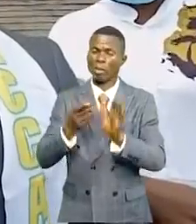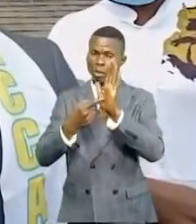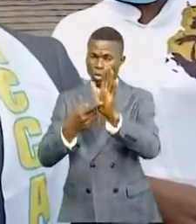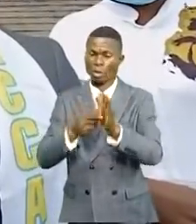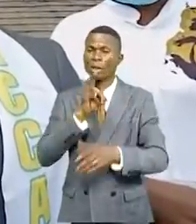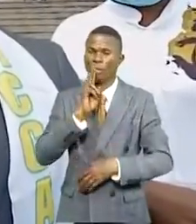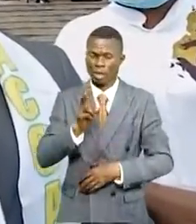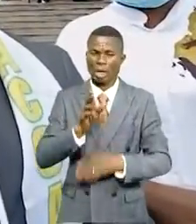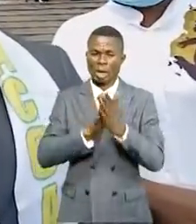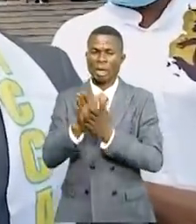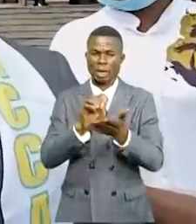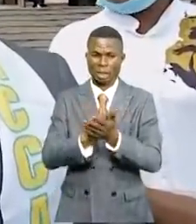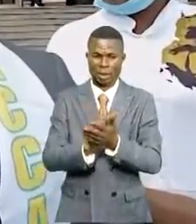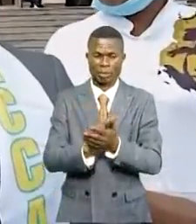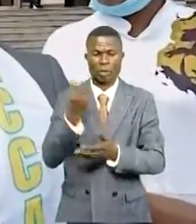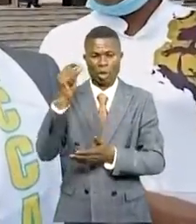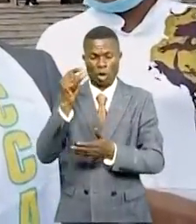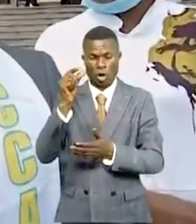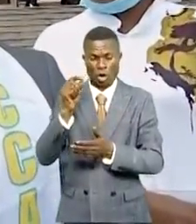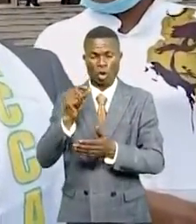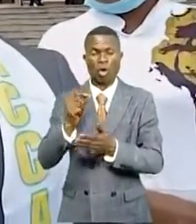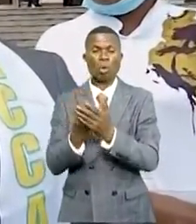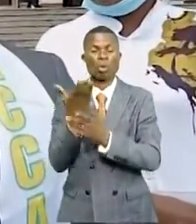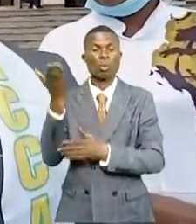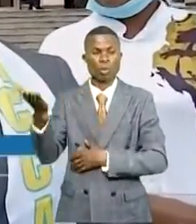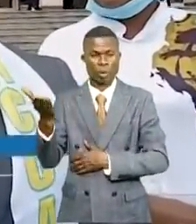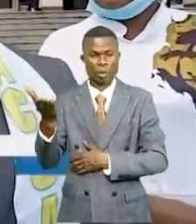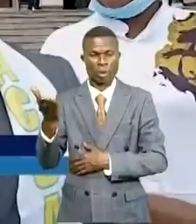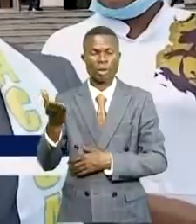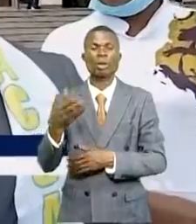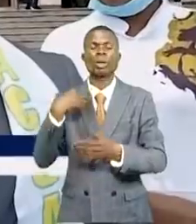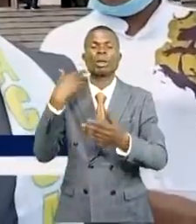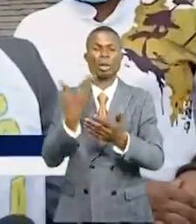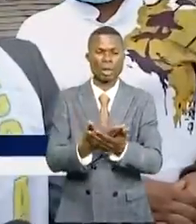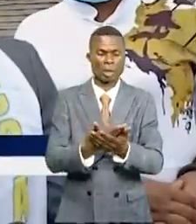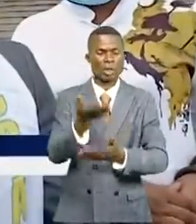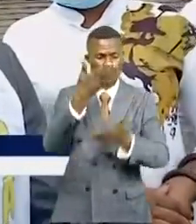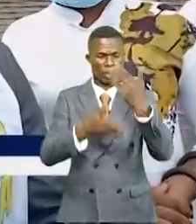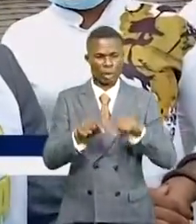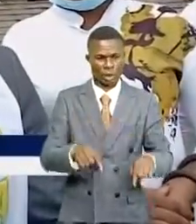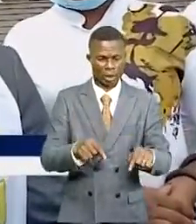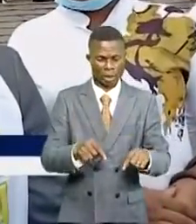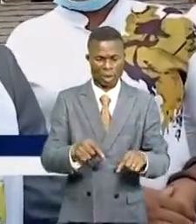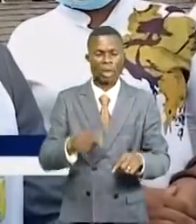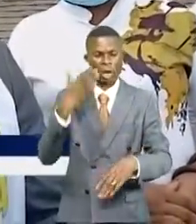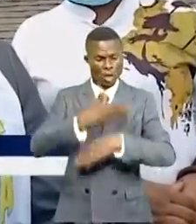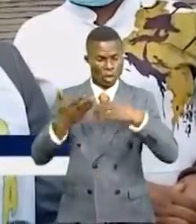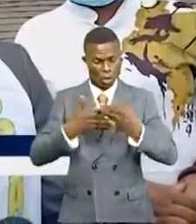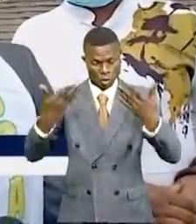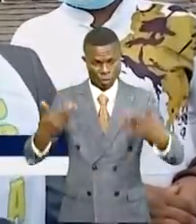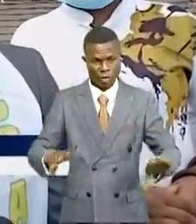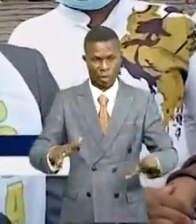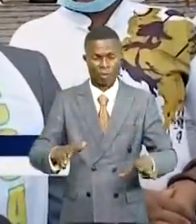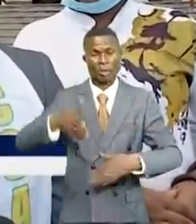pensons que l'or qui se passe chez nous là-bas, facilement on viendra trouver de change ici. Pourquoi ? Une fois réhabilité, on suppose que